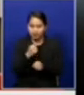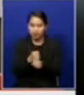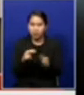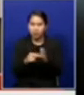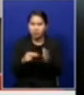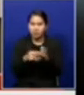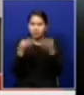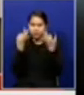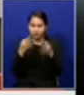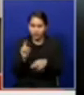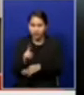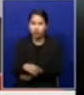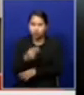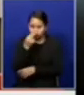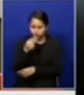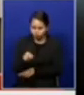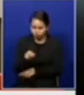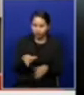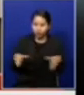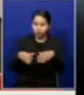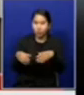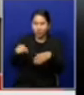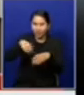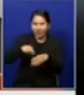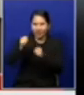องดูแฟดม็อบด้วยต้องดูอะไรด้วย